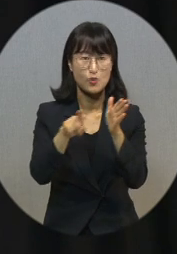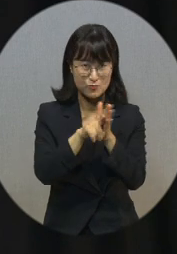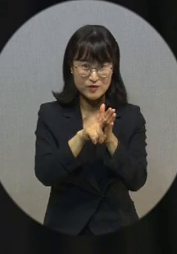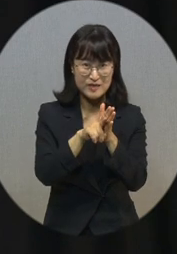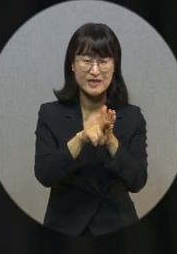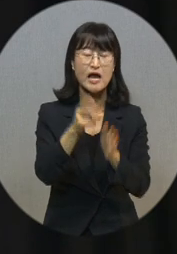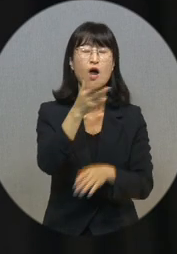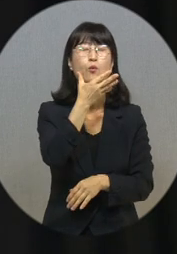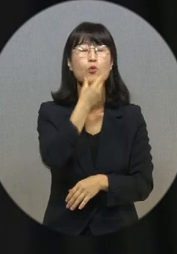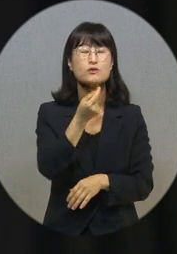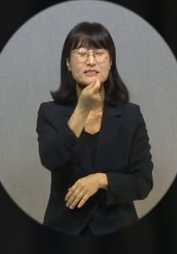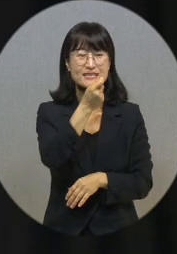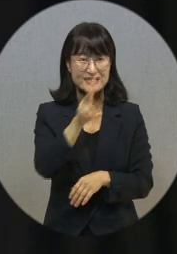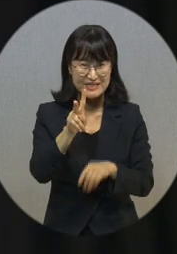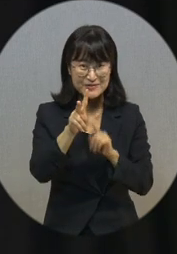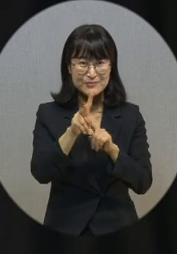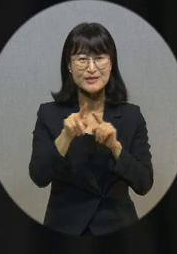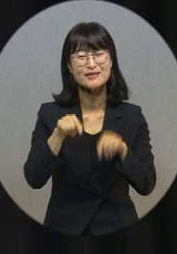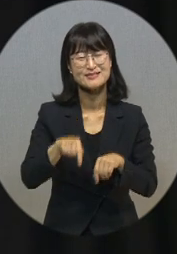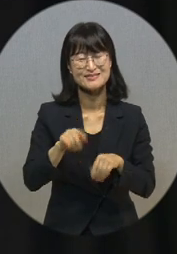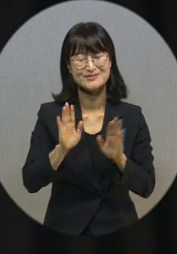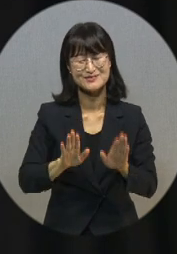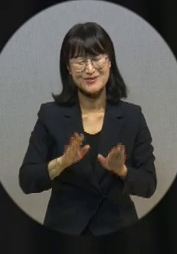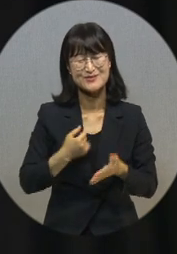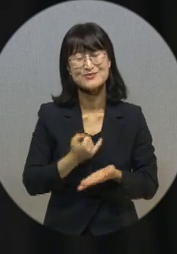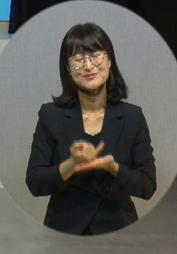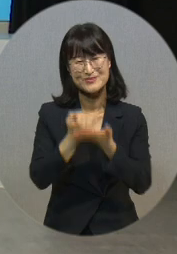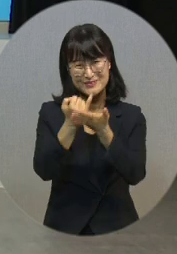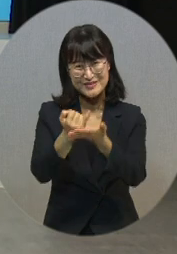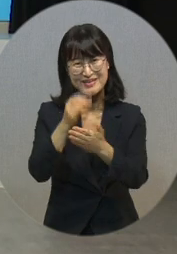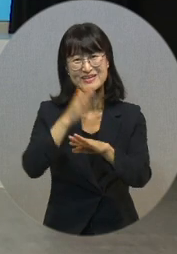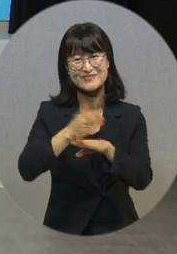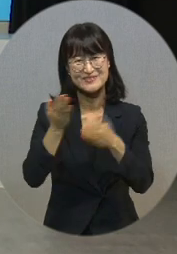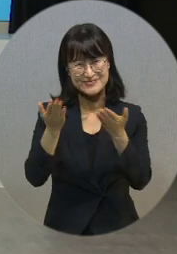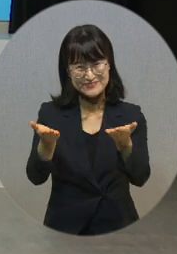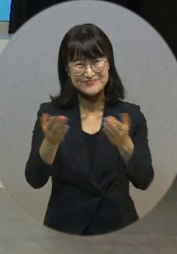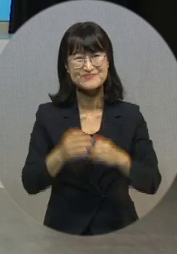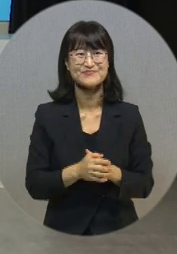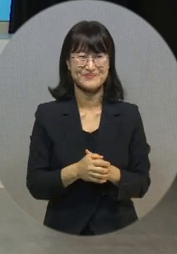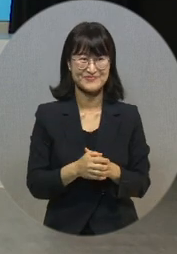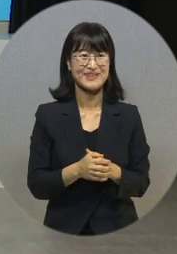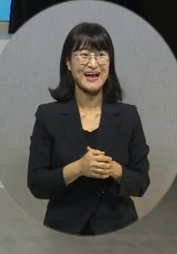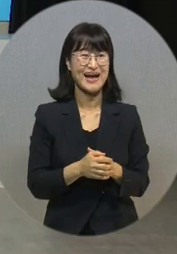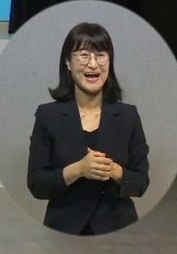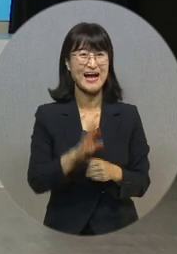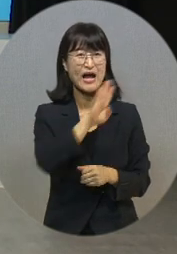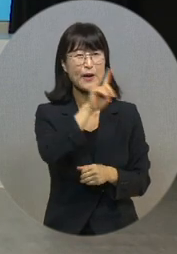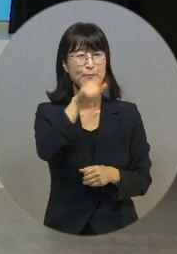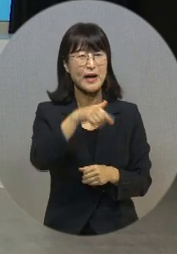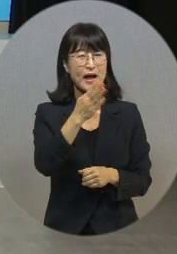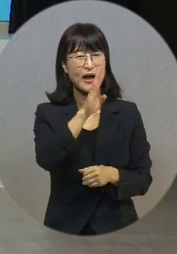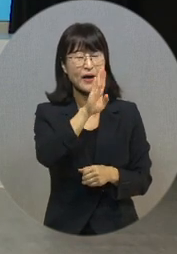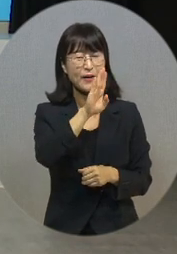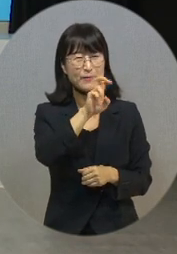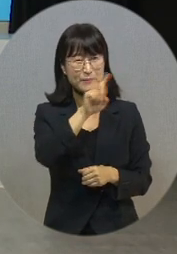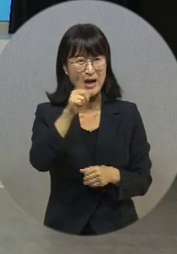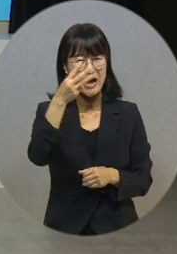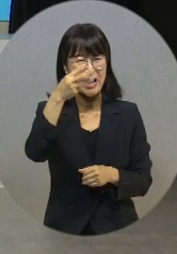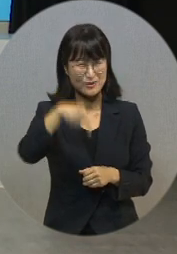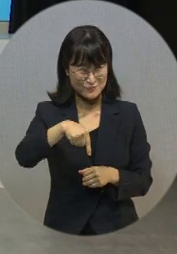뉴 공감 세상에 초대해 주셔서 감사합니다. 아, 의원님이 박마루의 뉴 공감 세상 하니까 저를 PR해